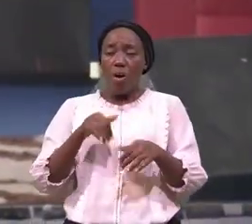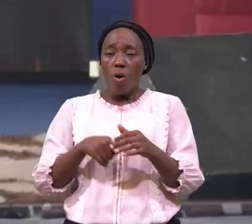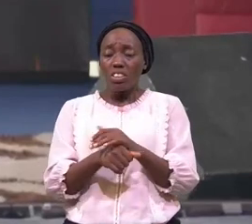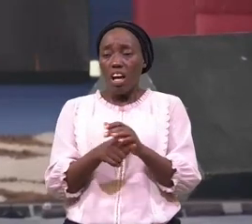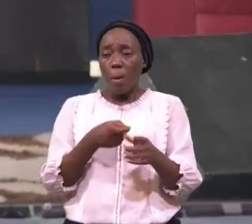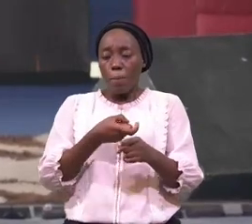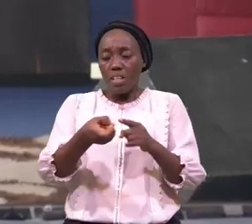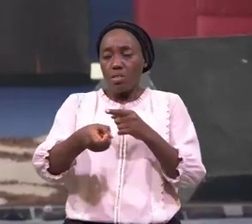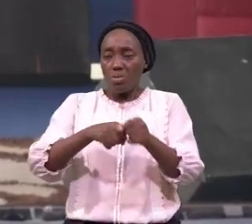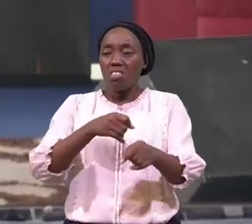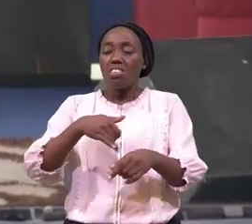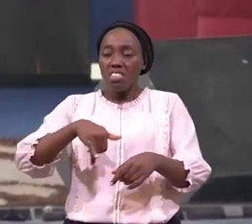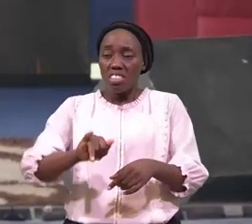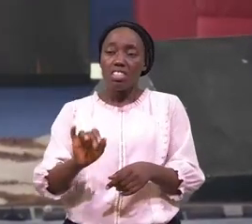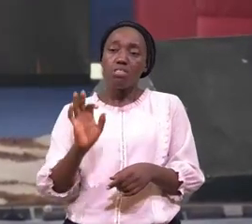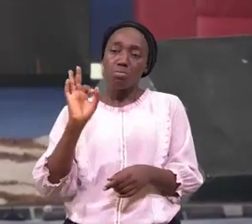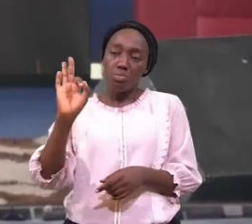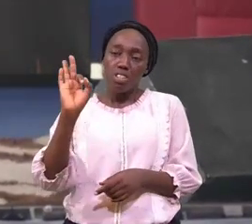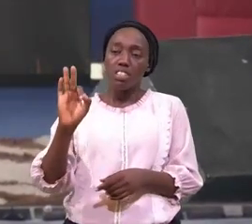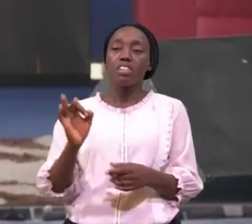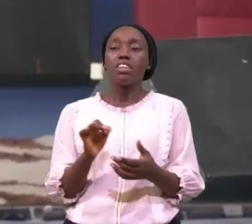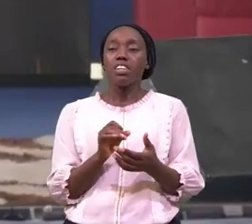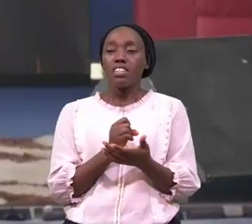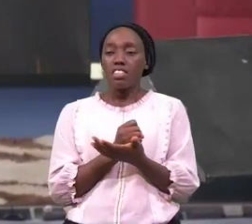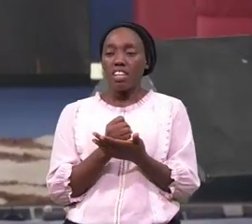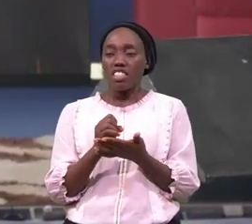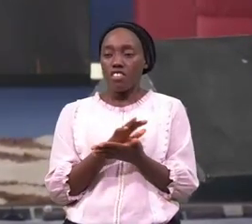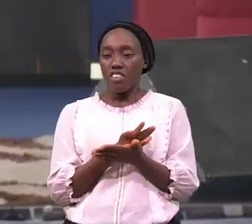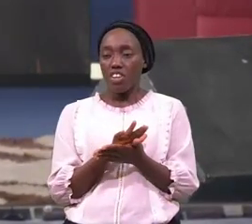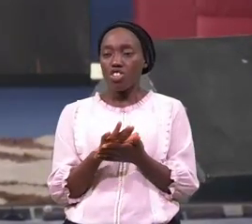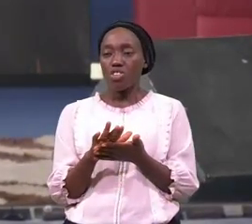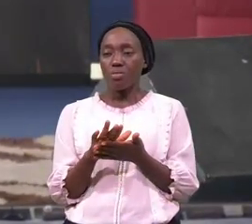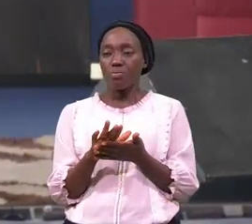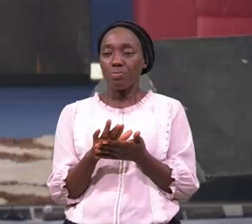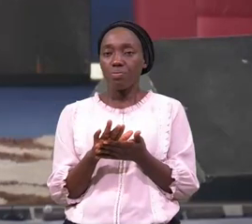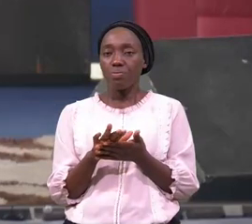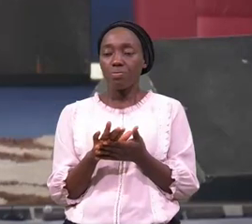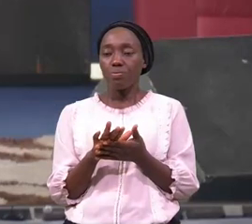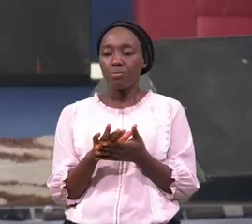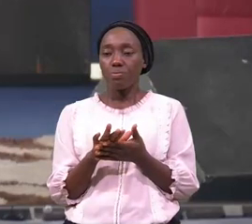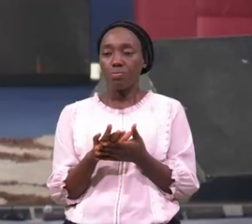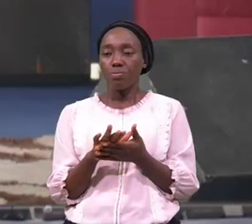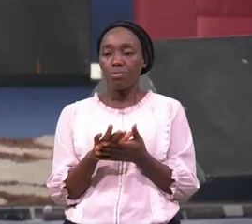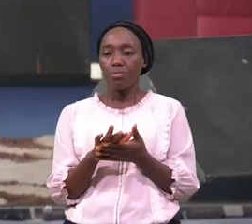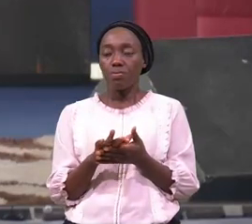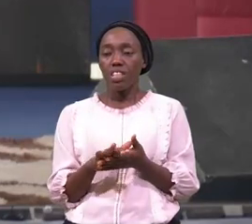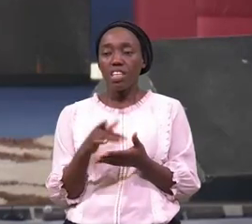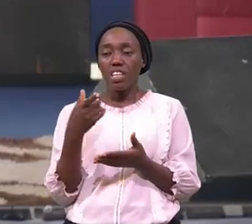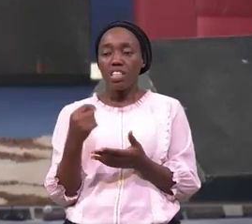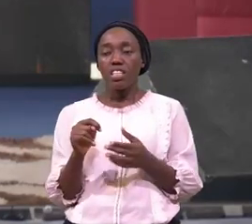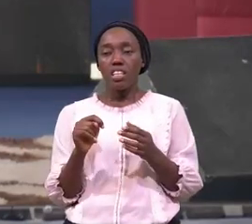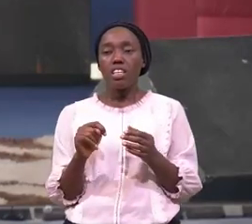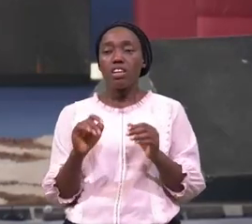La sanctification, ce n'est pas quand tout va bien ou quand je me sens bien que je la prêche. Non, je la prêche même quand je suis sous la pression. Je la prêche partout.